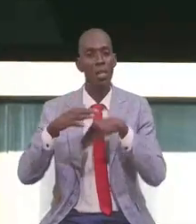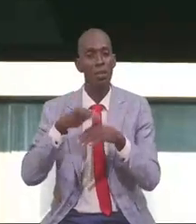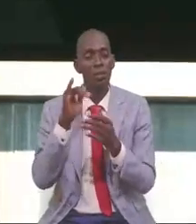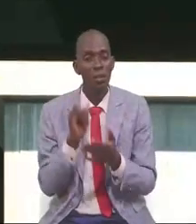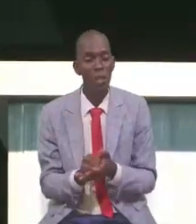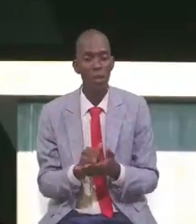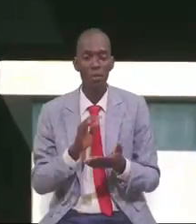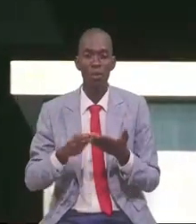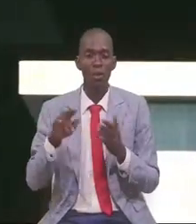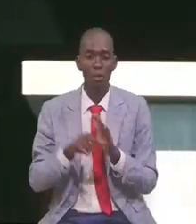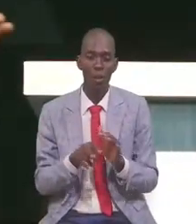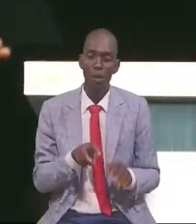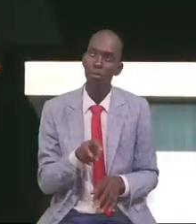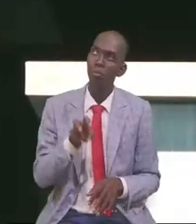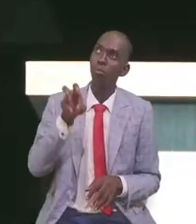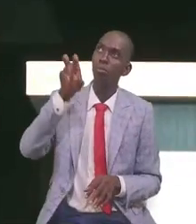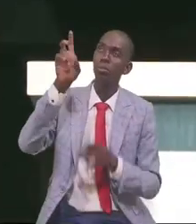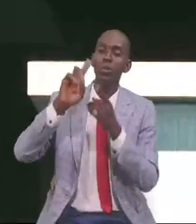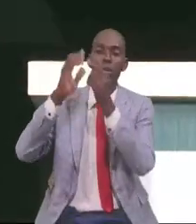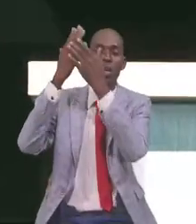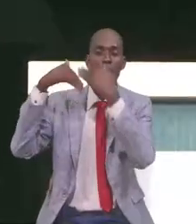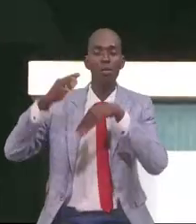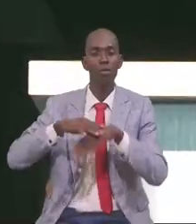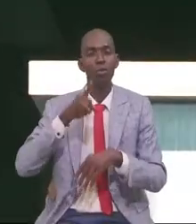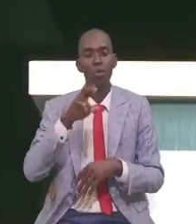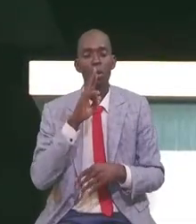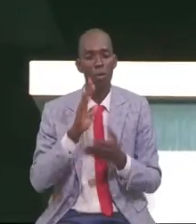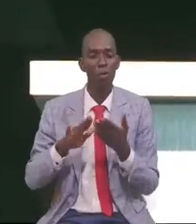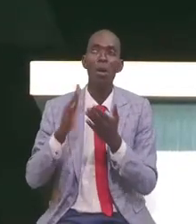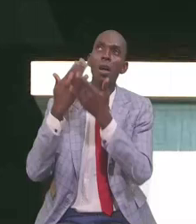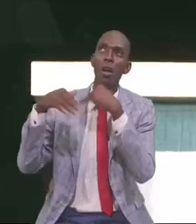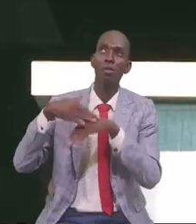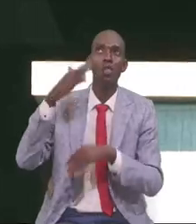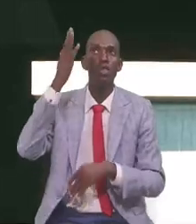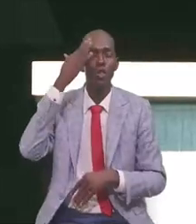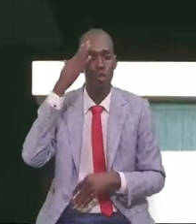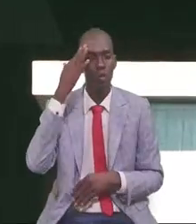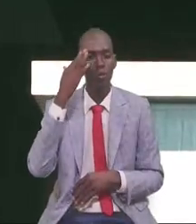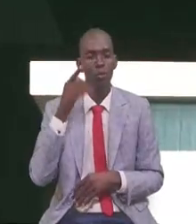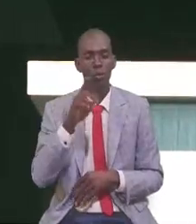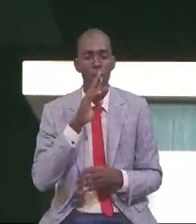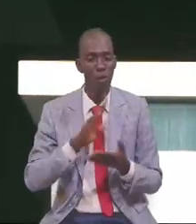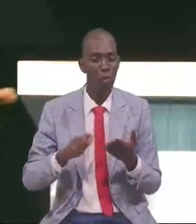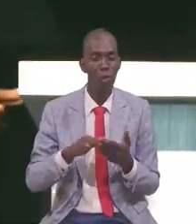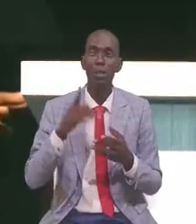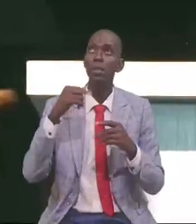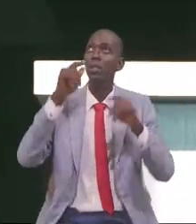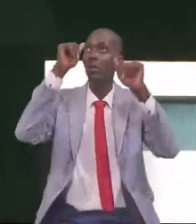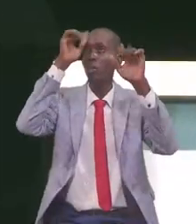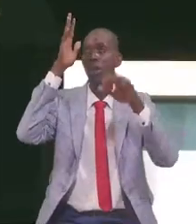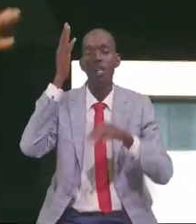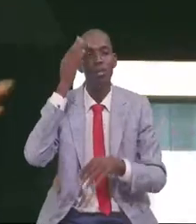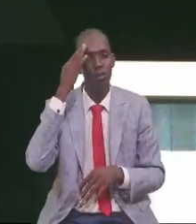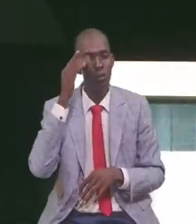au ciel. Tu es pardonné. Le ciel sait que tu es pardonné. Le Père sait que tu es pardonné.